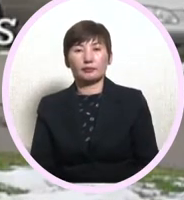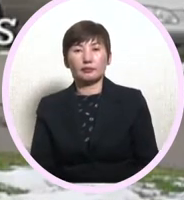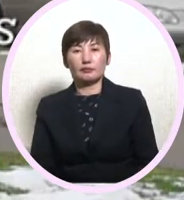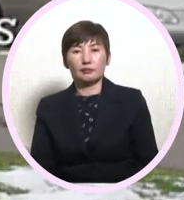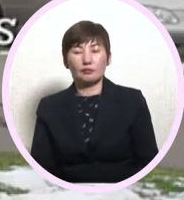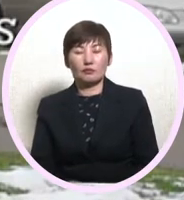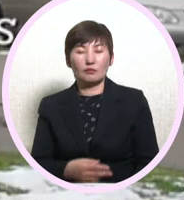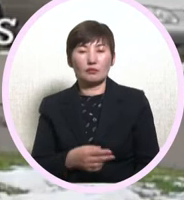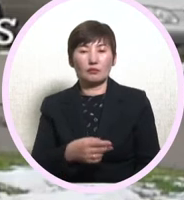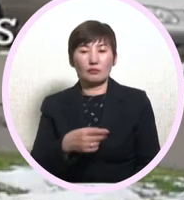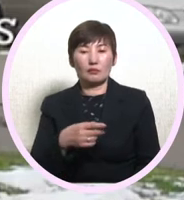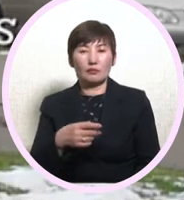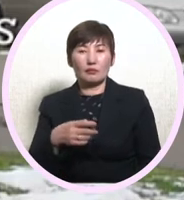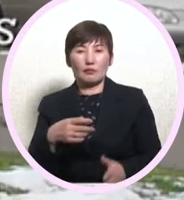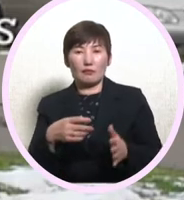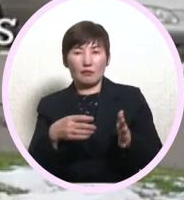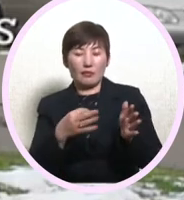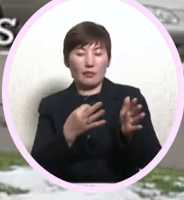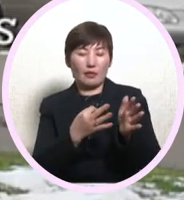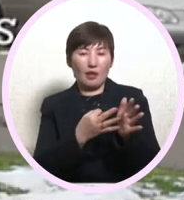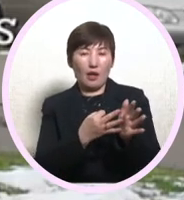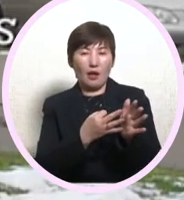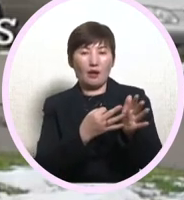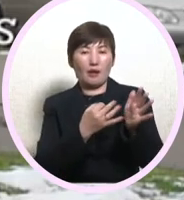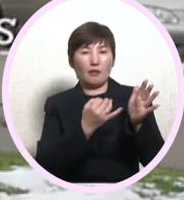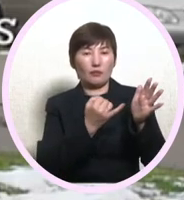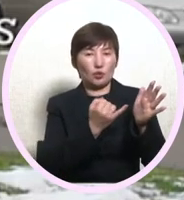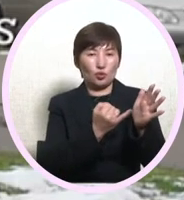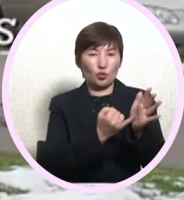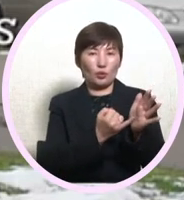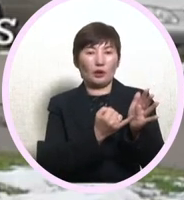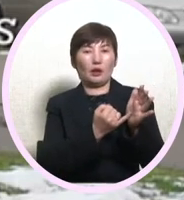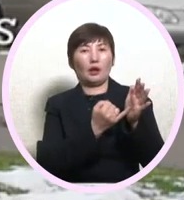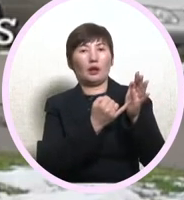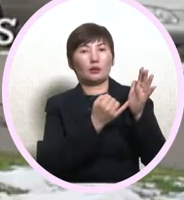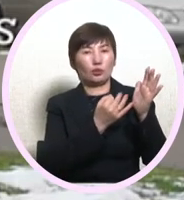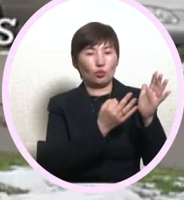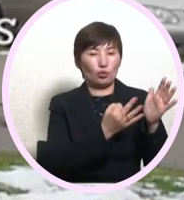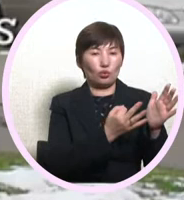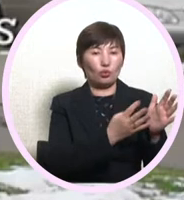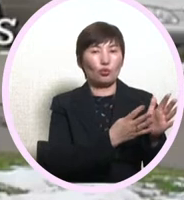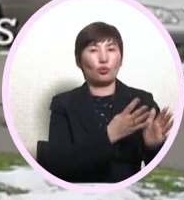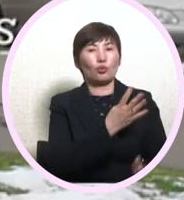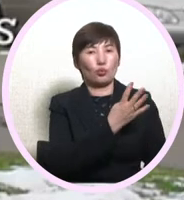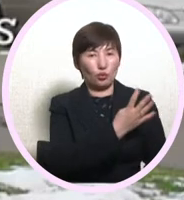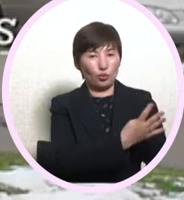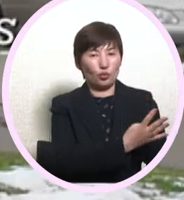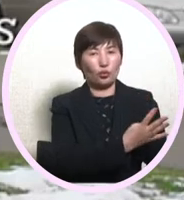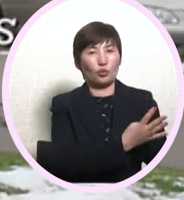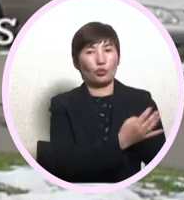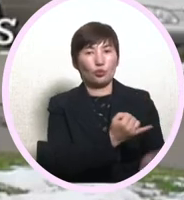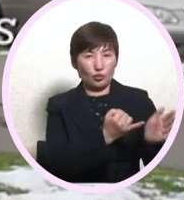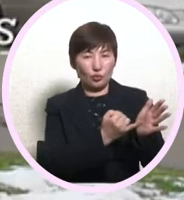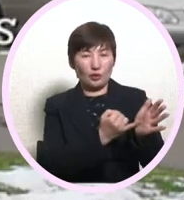бөмбөг маань 8 метр секунд хурдтай болов. За дараагийн дахиад 1 секундэд бөмбөг маань 6 метр